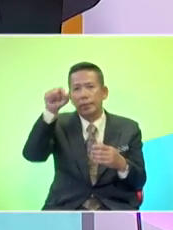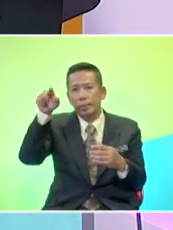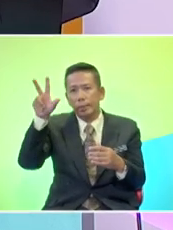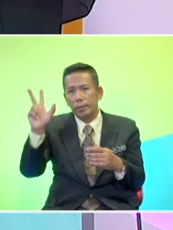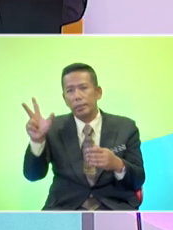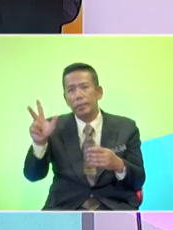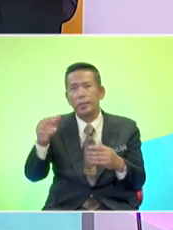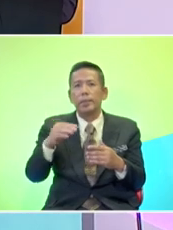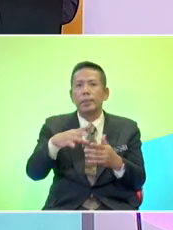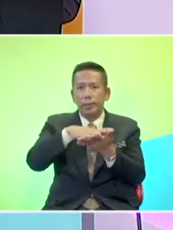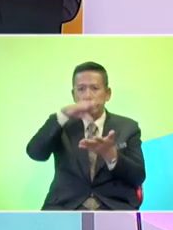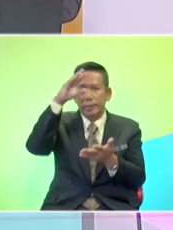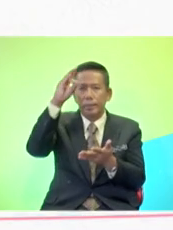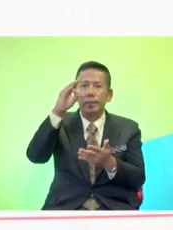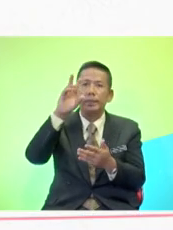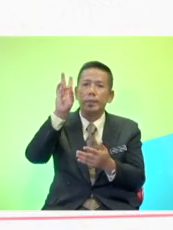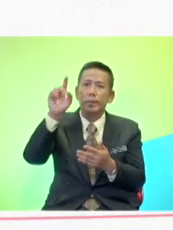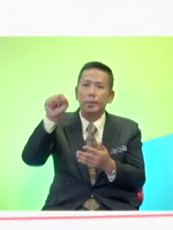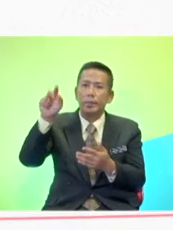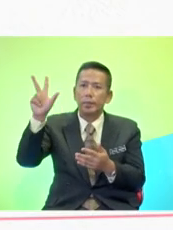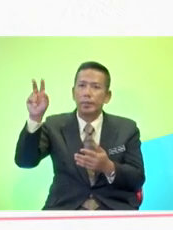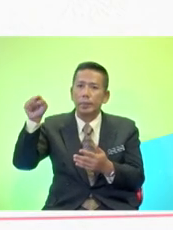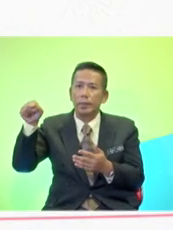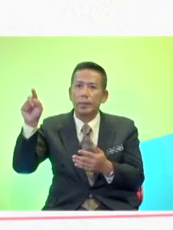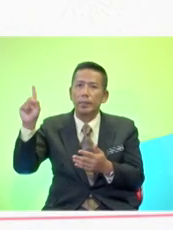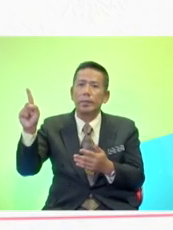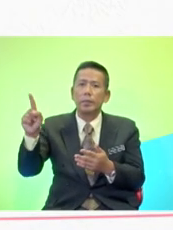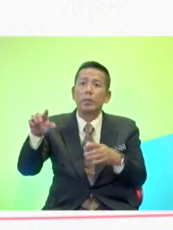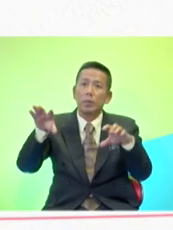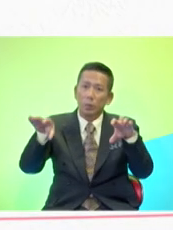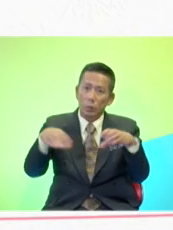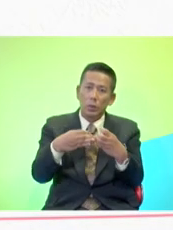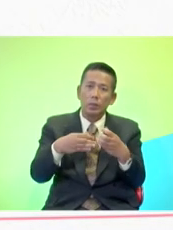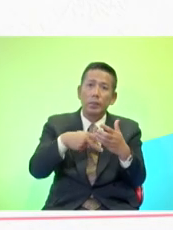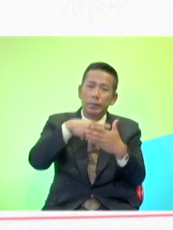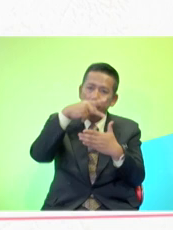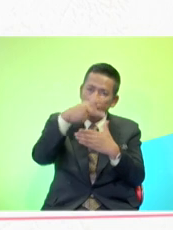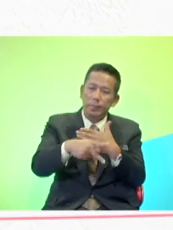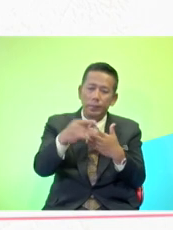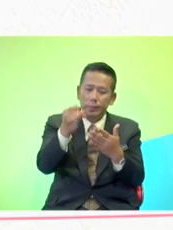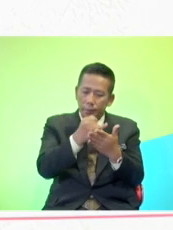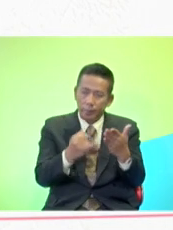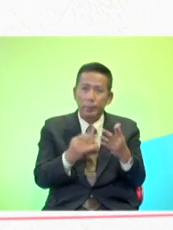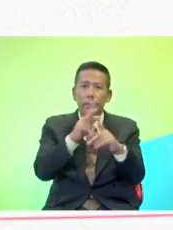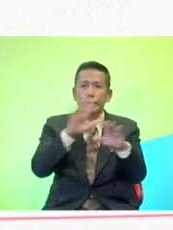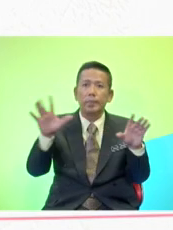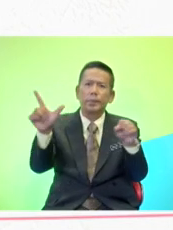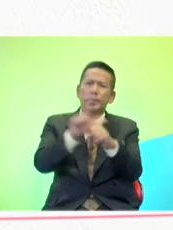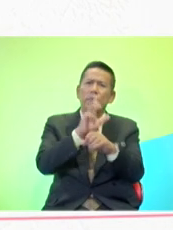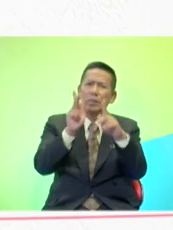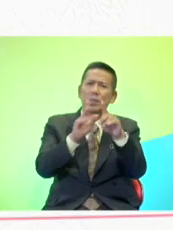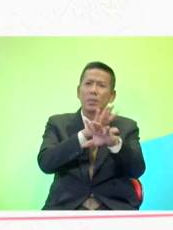yaitu 7.3.1 yaitu menghasilkan produk seni tak lengkap kiri kalau kita mengatakan